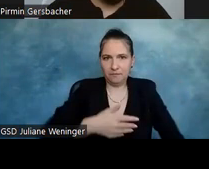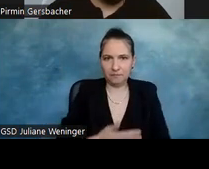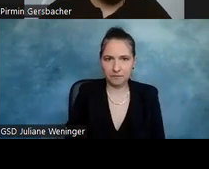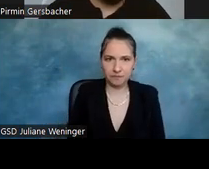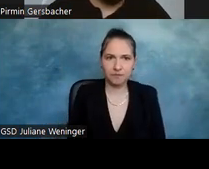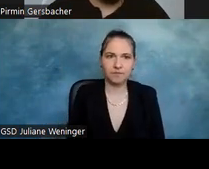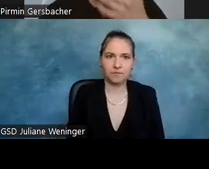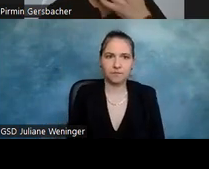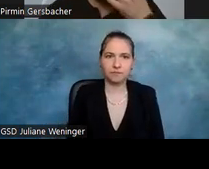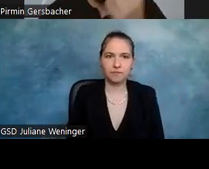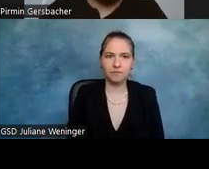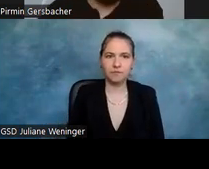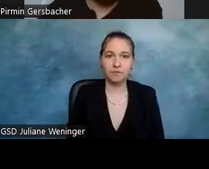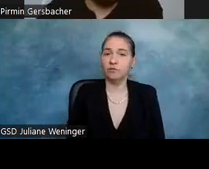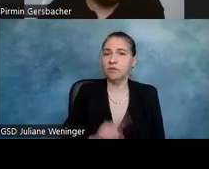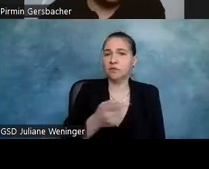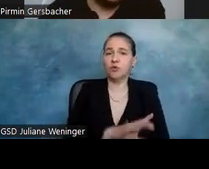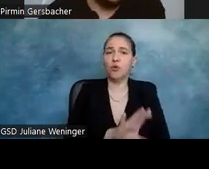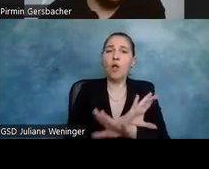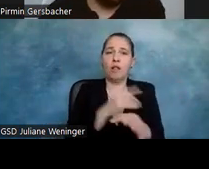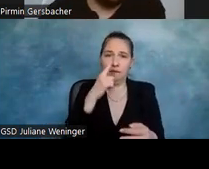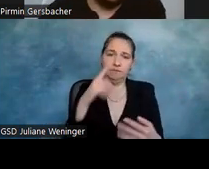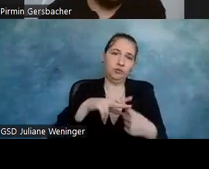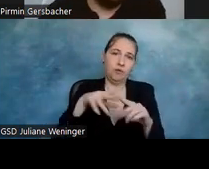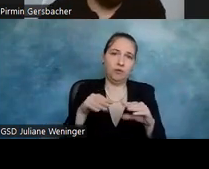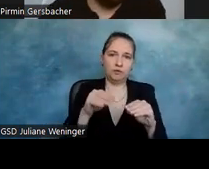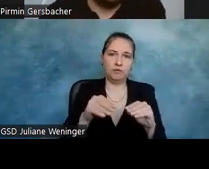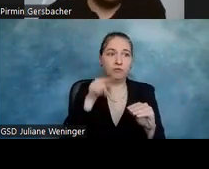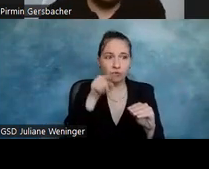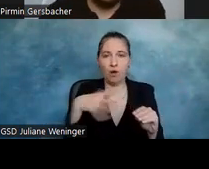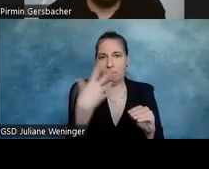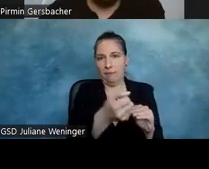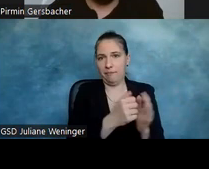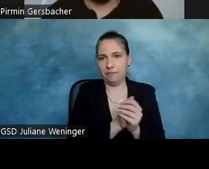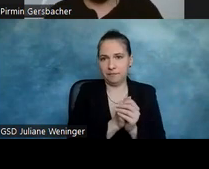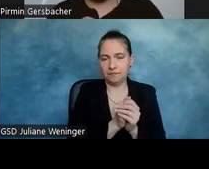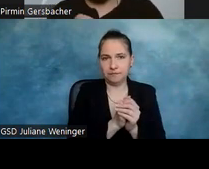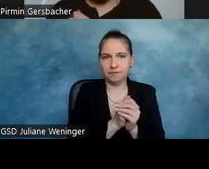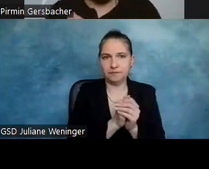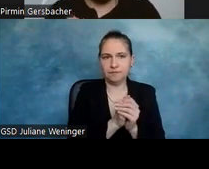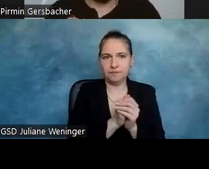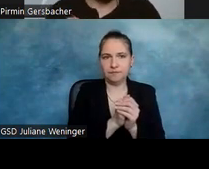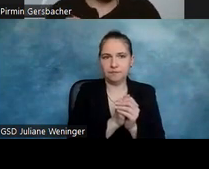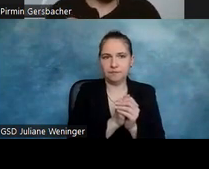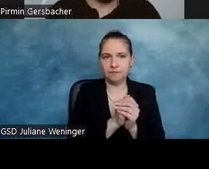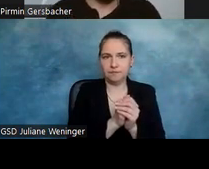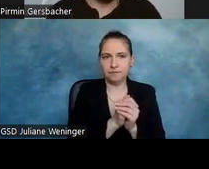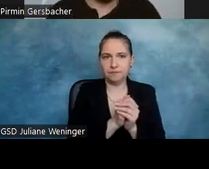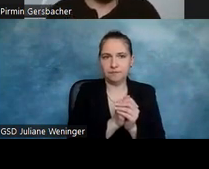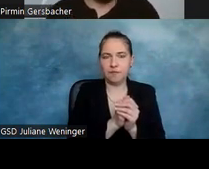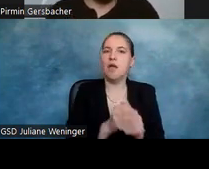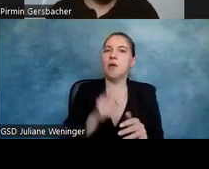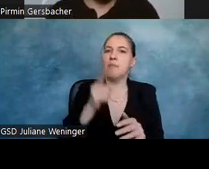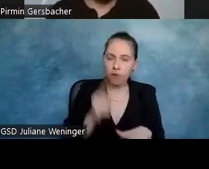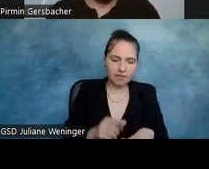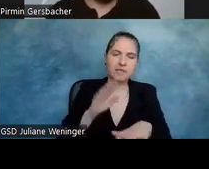Und das ist auch wieder was ganz Cooles bei dem Tool, dass es das auch erkennen kann. Vielleicht auch nicht, ja, man wird es trotzdem nochmal händisch am